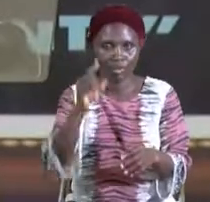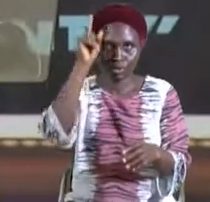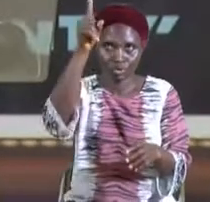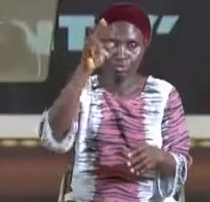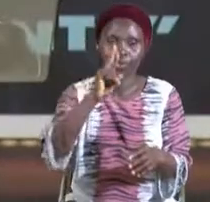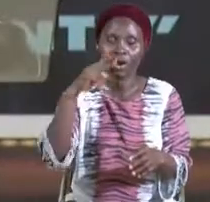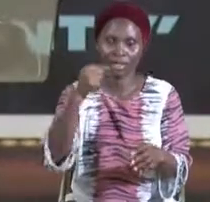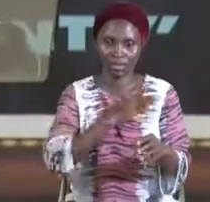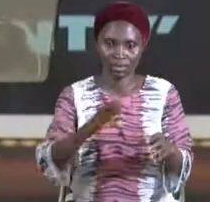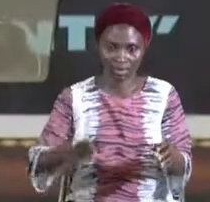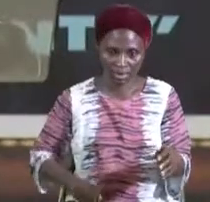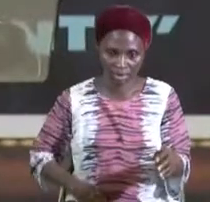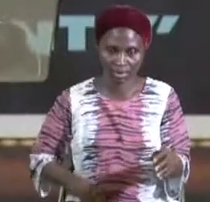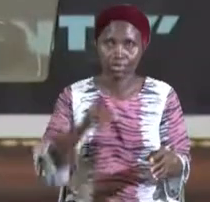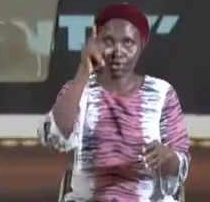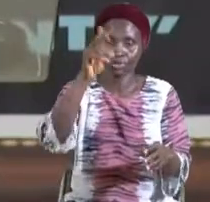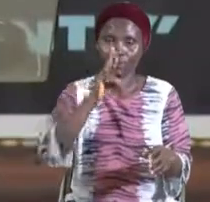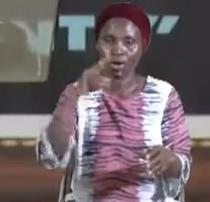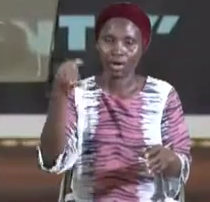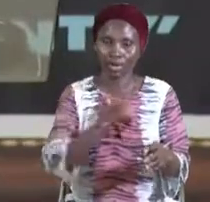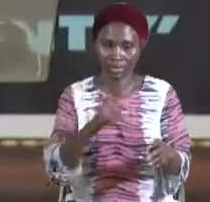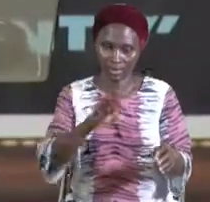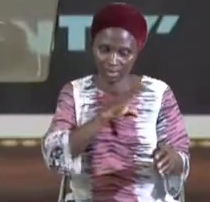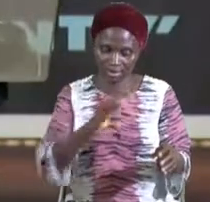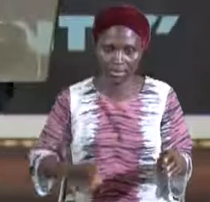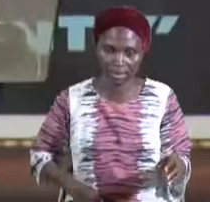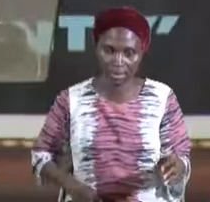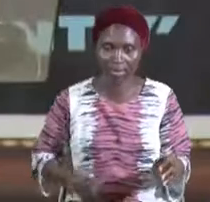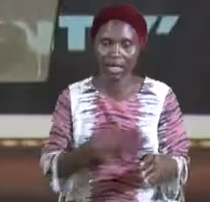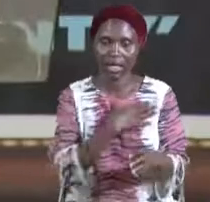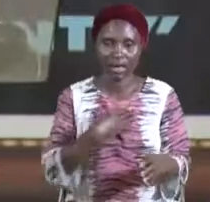Christ. Tu es le Christ.